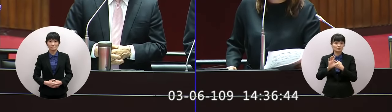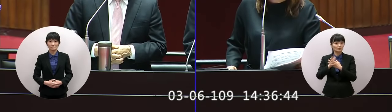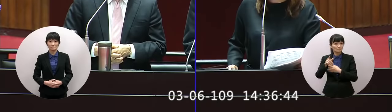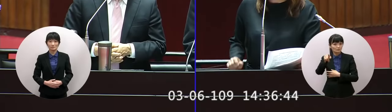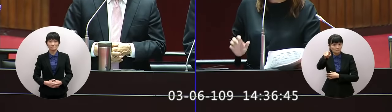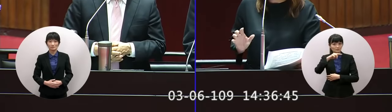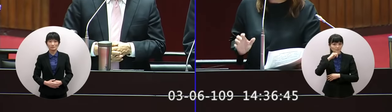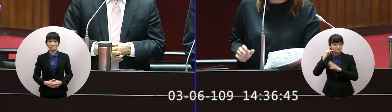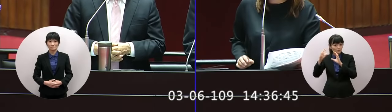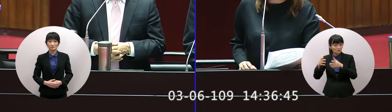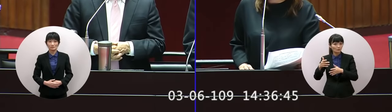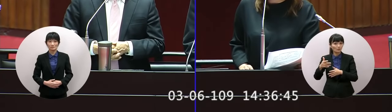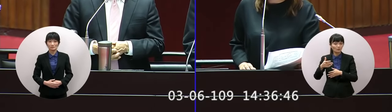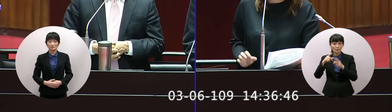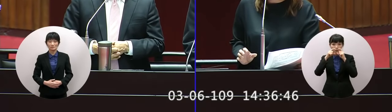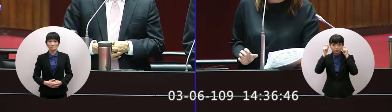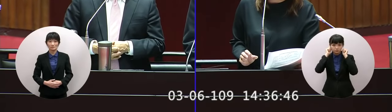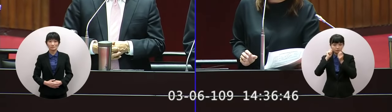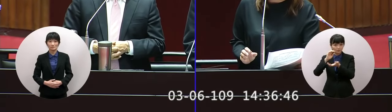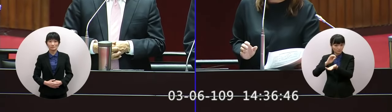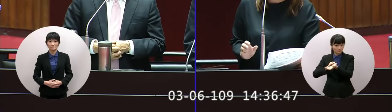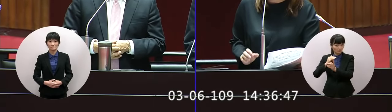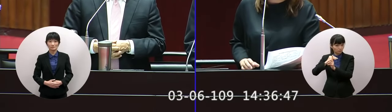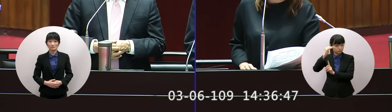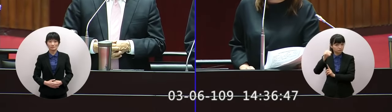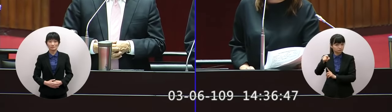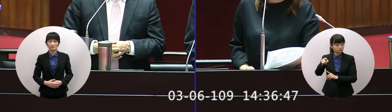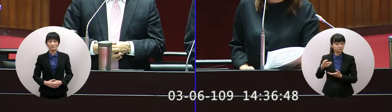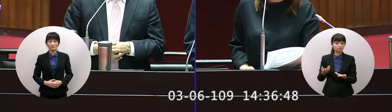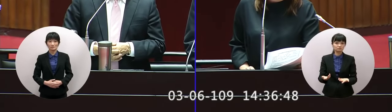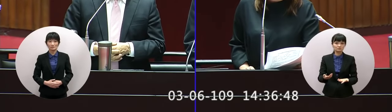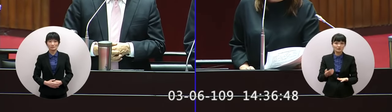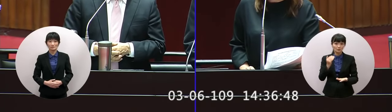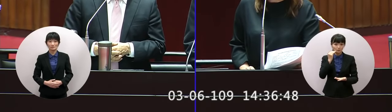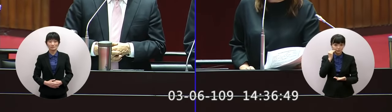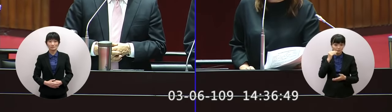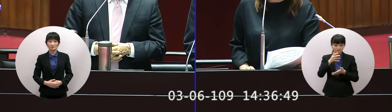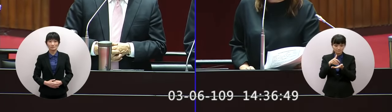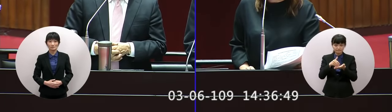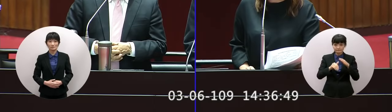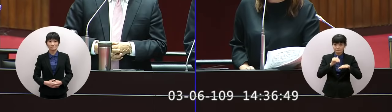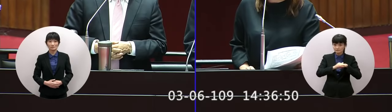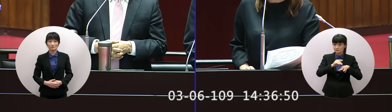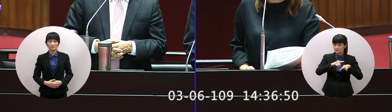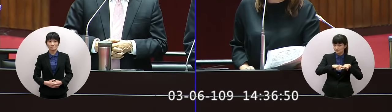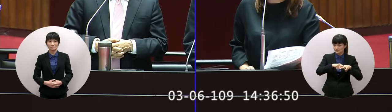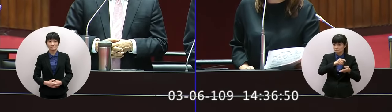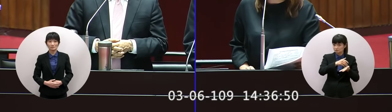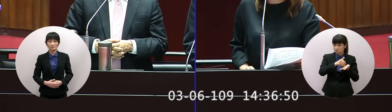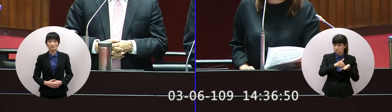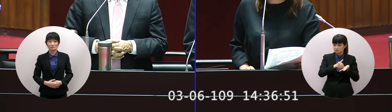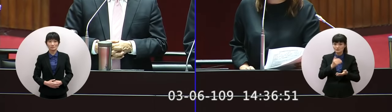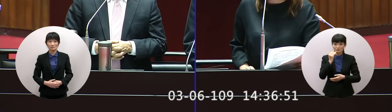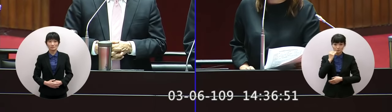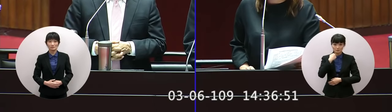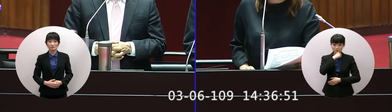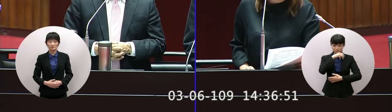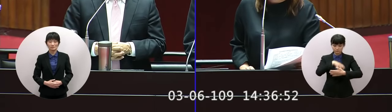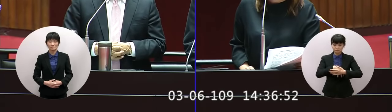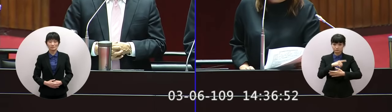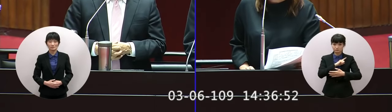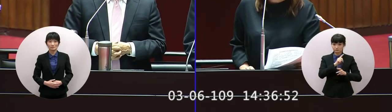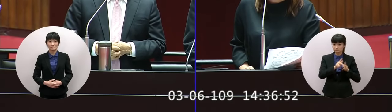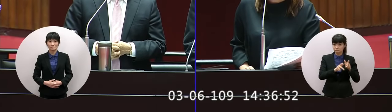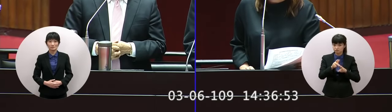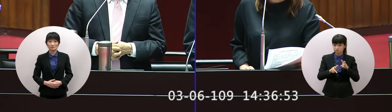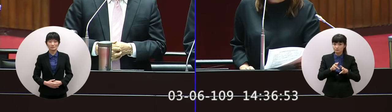罩厂。如果依照我们刚刚所说的它的制作成本，国内厂商如果要供应内需市场，